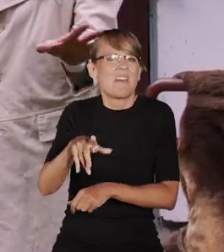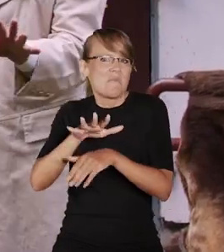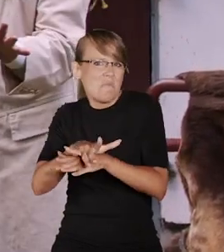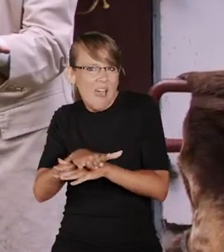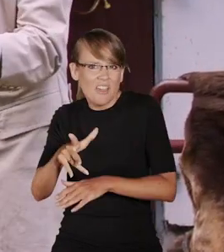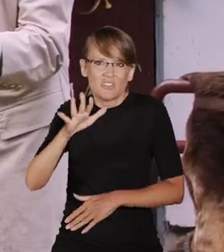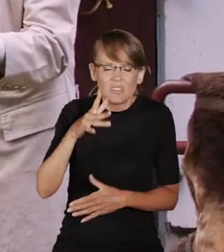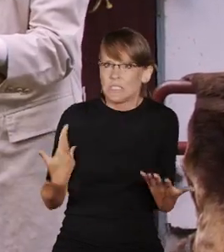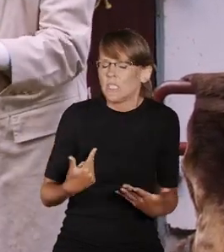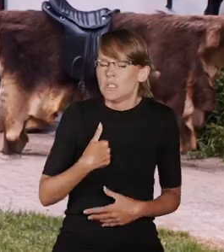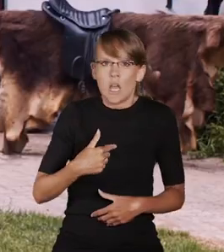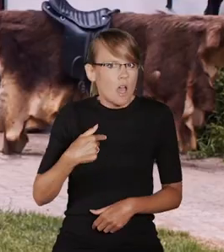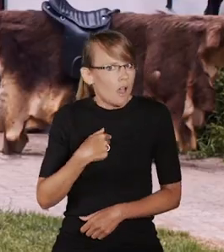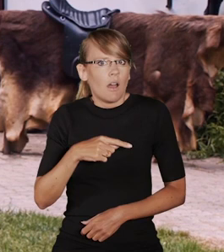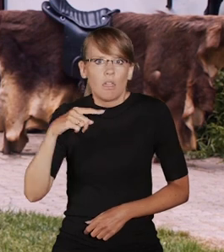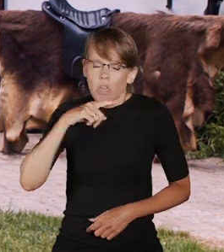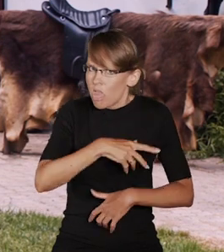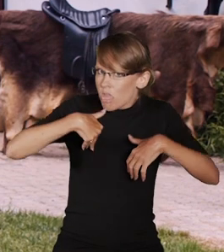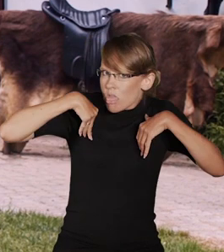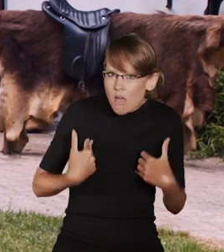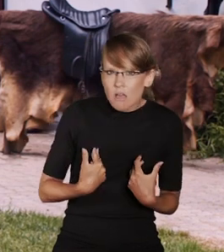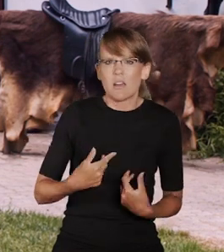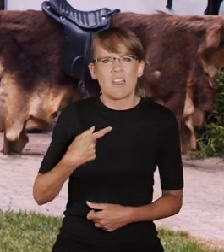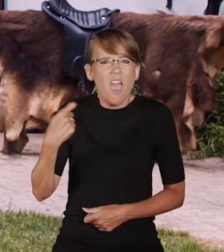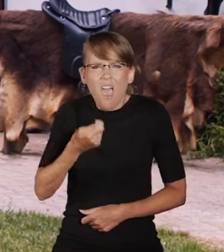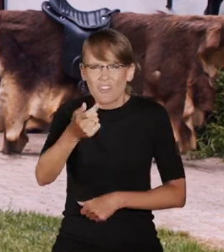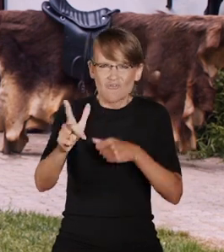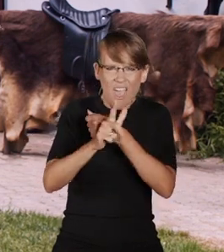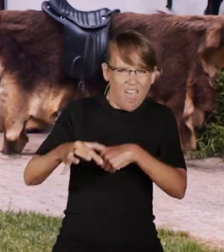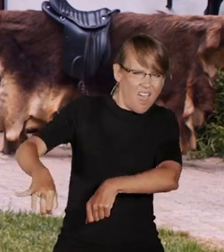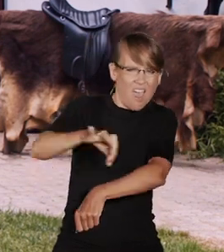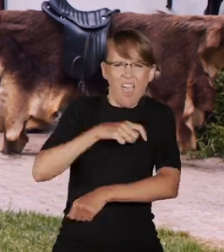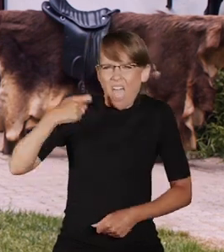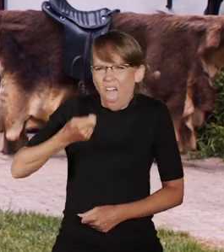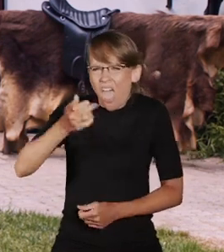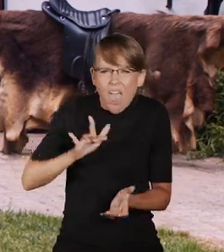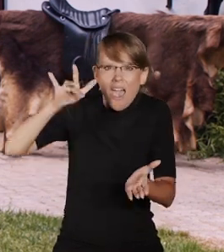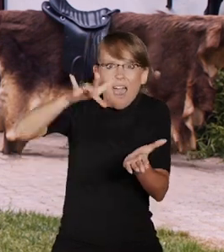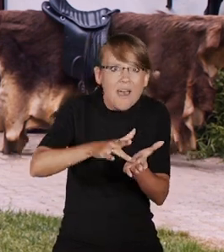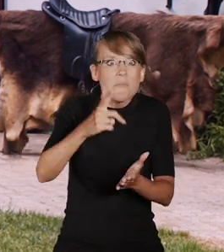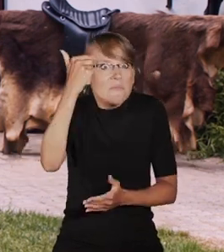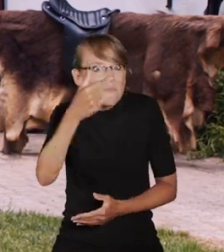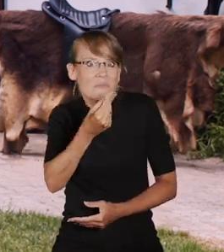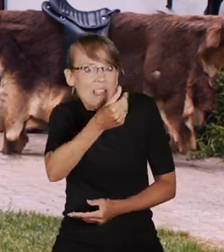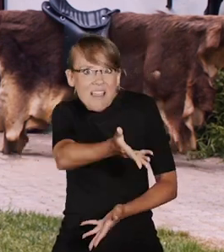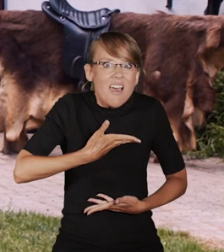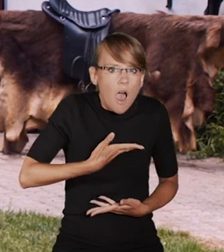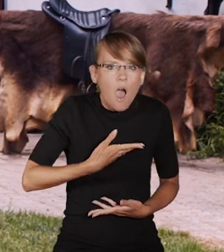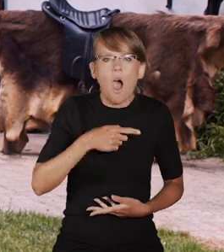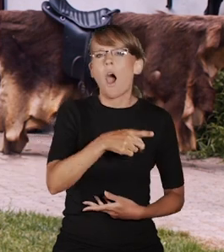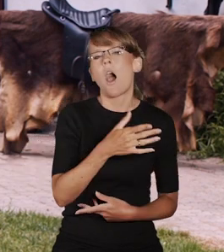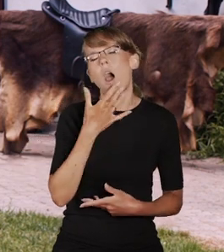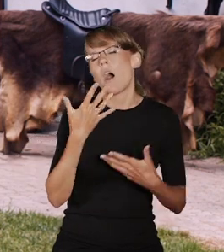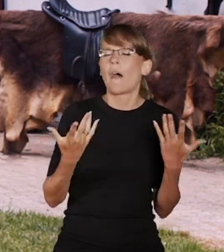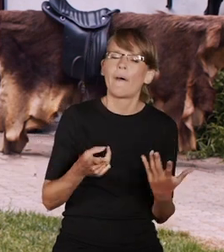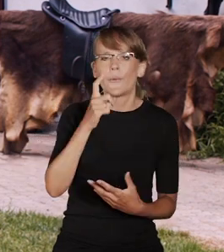Objechałem wszystkich swoich dłużników. I żeby choć jeden zapłacił. Nocowałem, ja diabli wiedzą gdzie, w karczmie żydowskiej pod Bestką